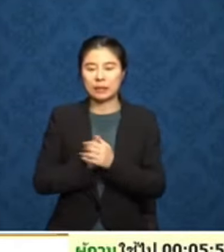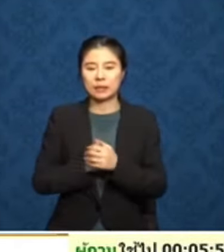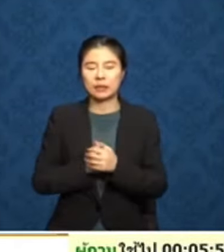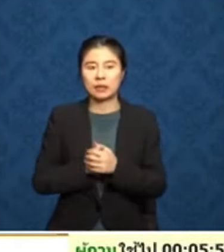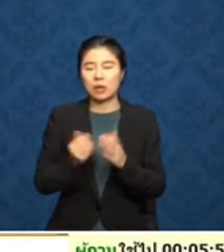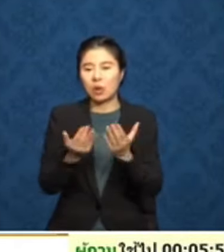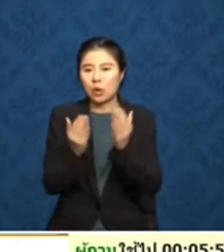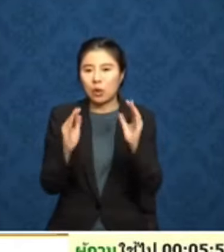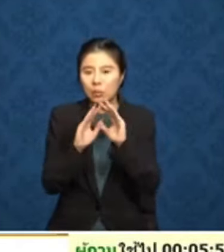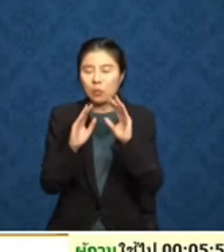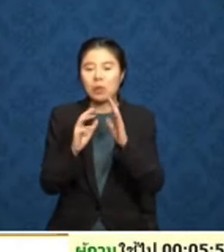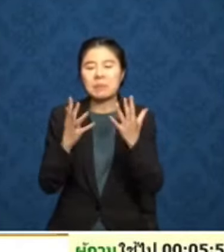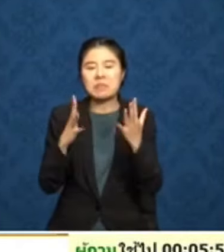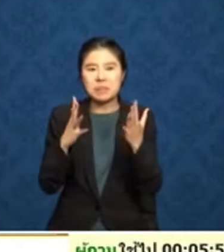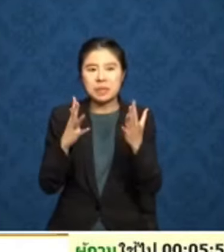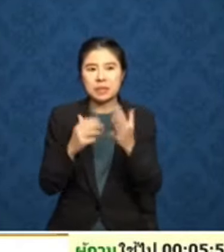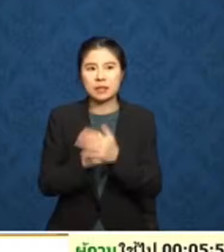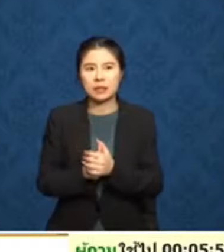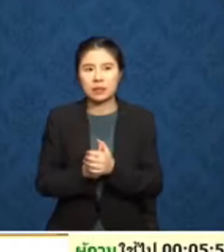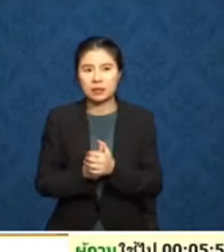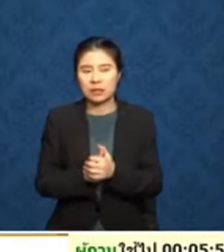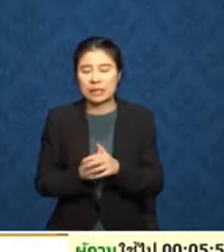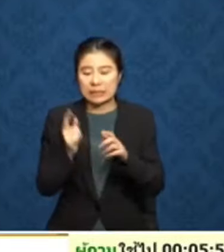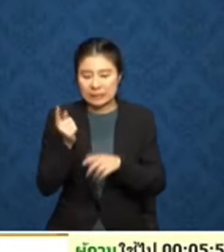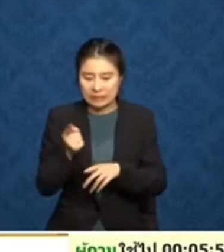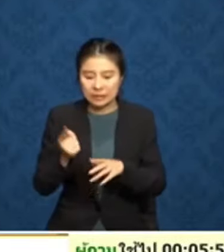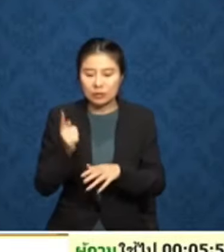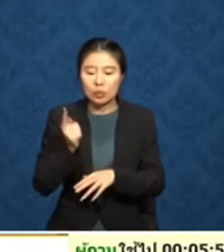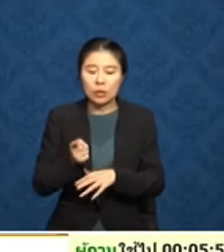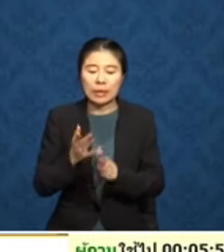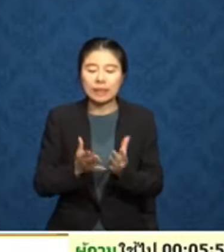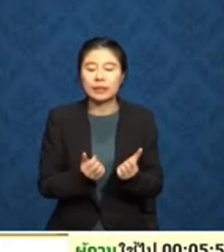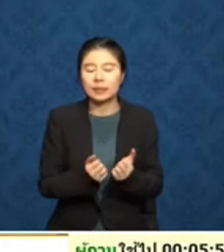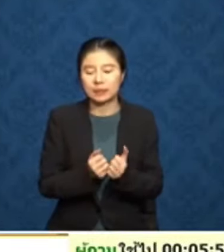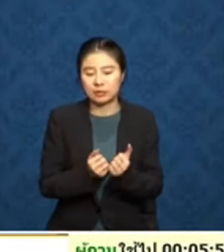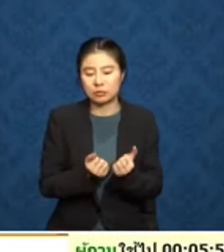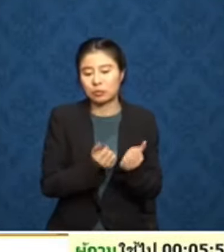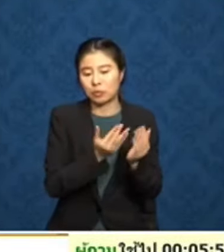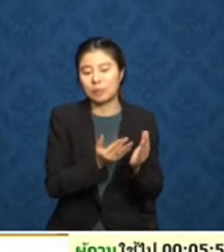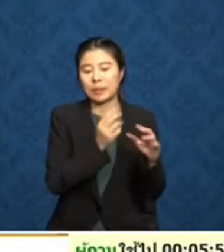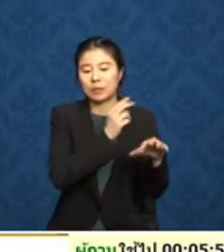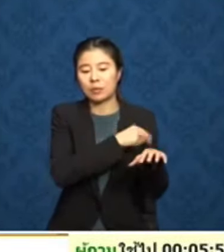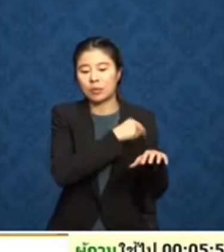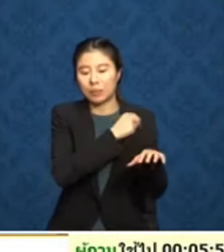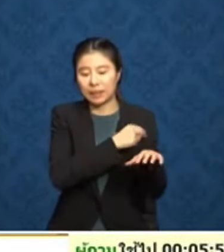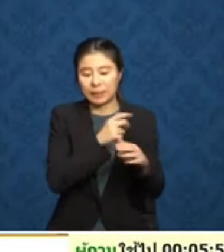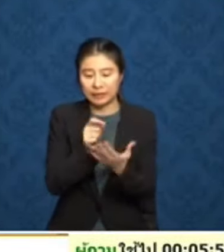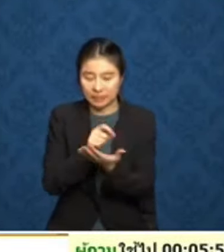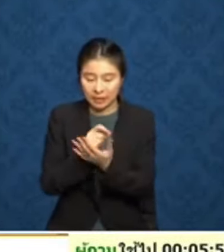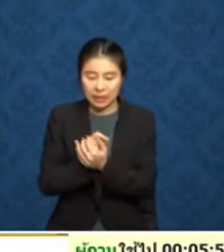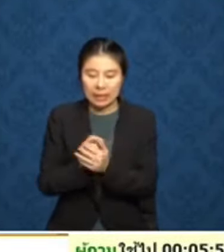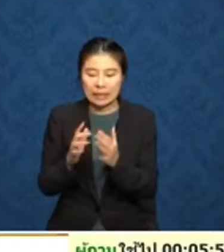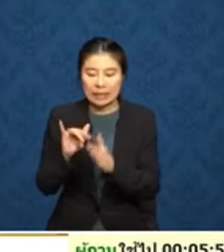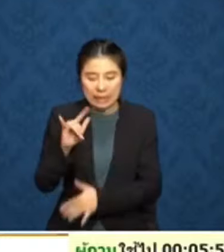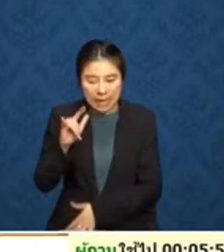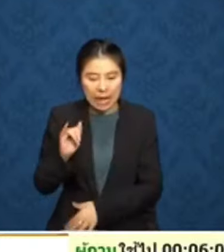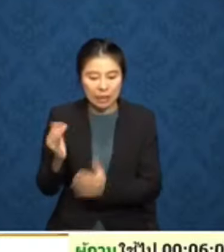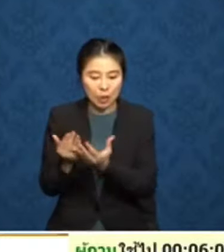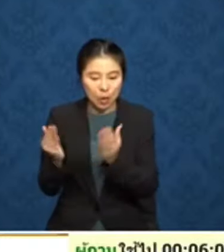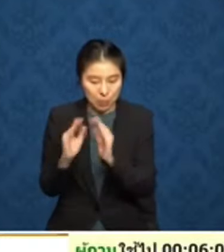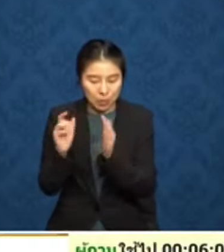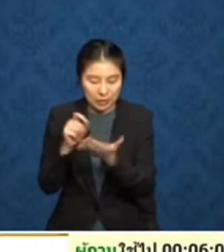ากตัวเขาหรือว่าครอบครัวในการที่จะส่งเขาไปรักษาก่อนอันนี้เนี่ยคือความลักลั่นแรกนะคะพอประชาช